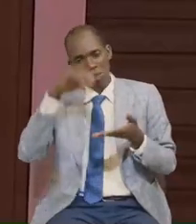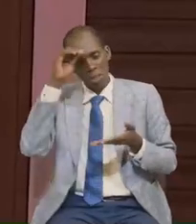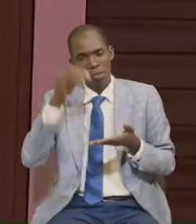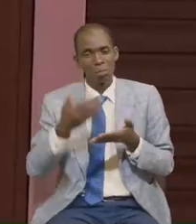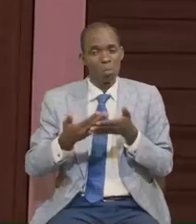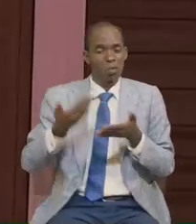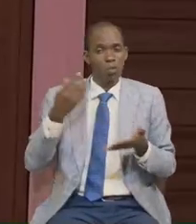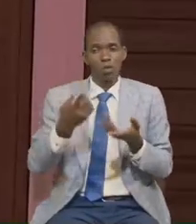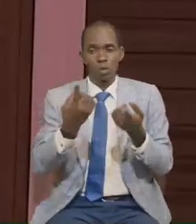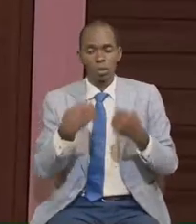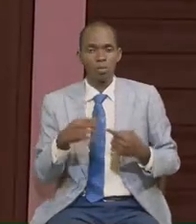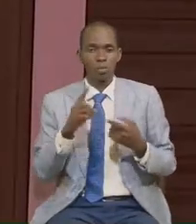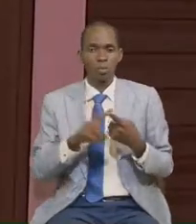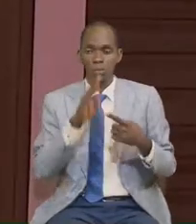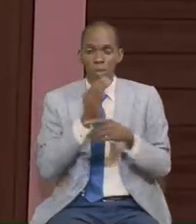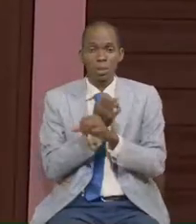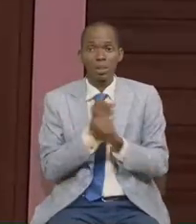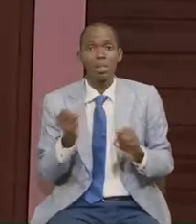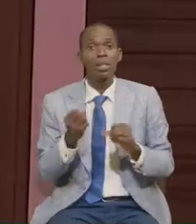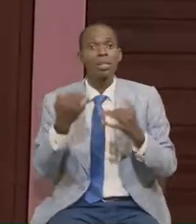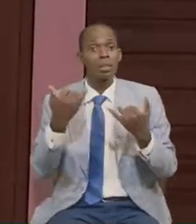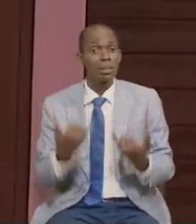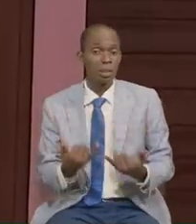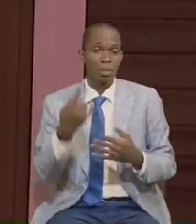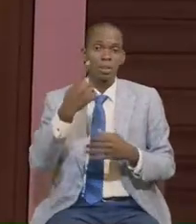royaume, maintenant la grâce de Dieu